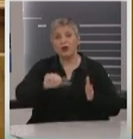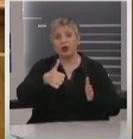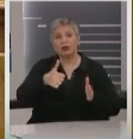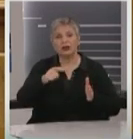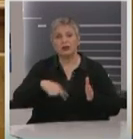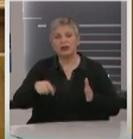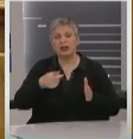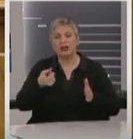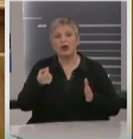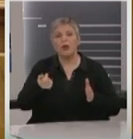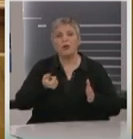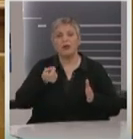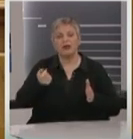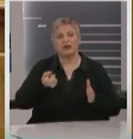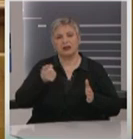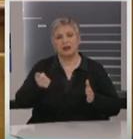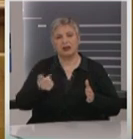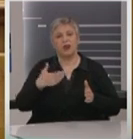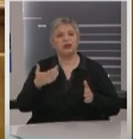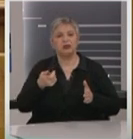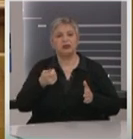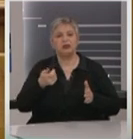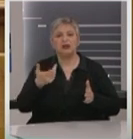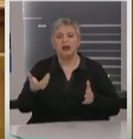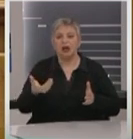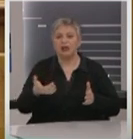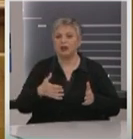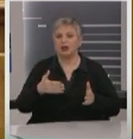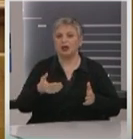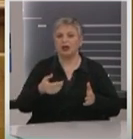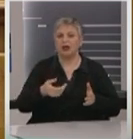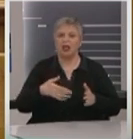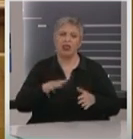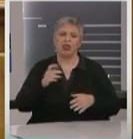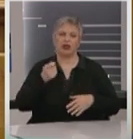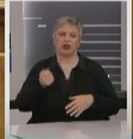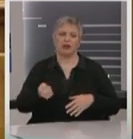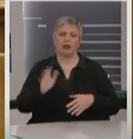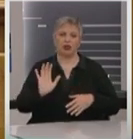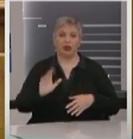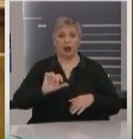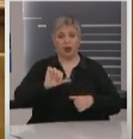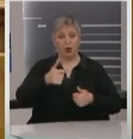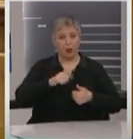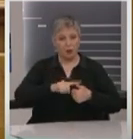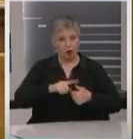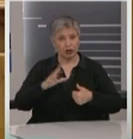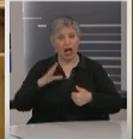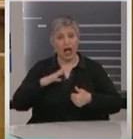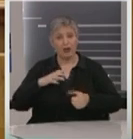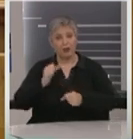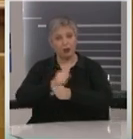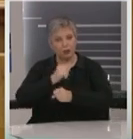διότι αφορά χιλιάδες εργαζόμενους που διεκδικούν δεδουλευμένα. Πρώτα λοιπόν οι εργαζόμενοι, μετά οι υπόλοιποι